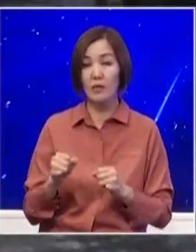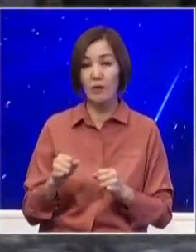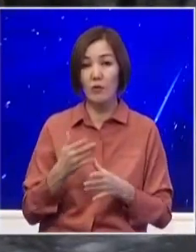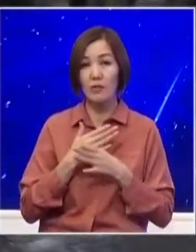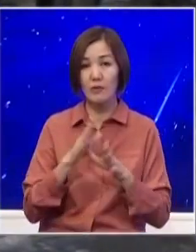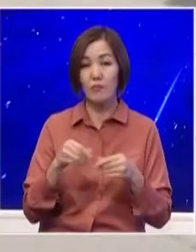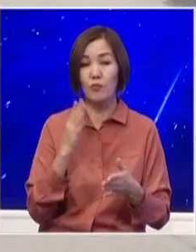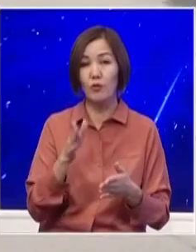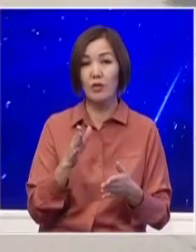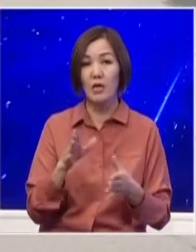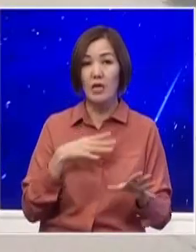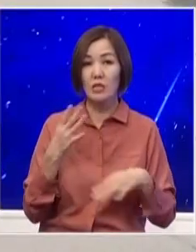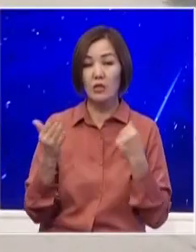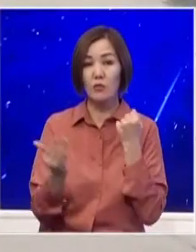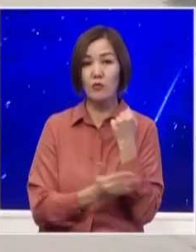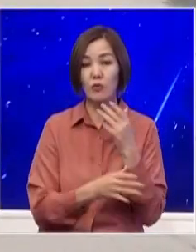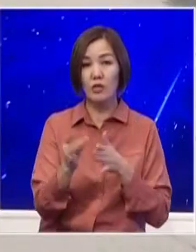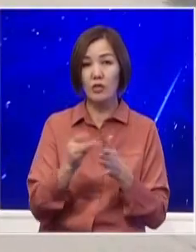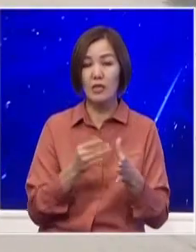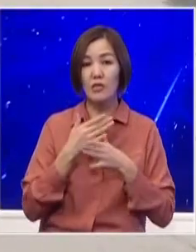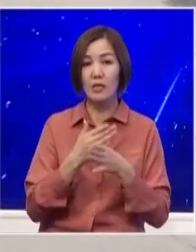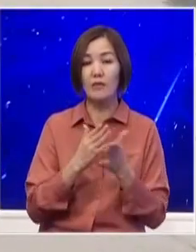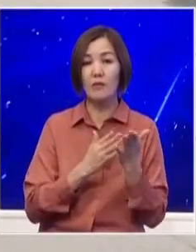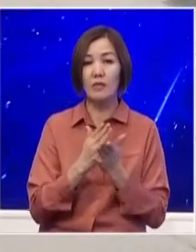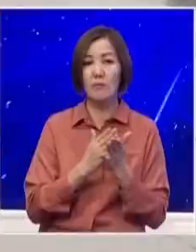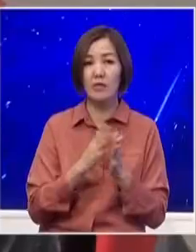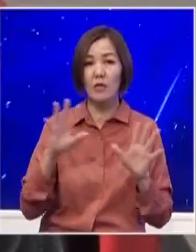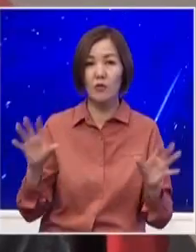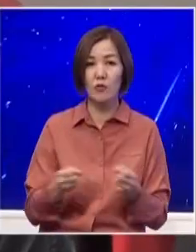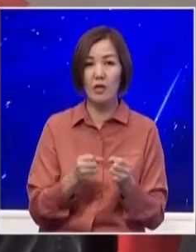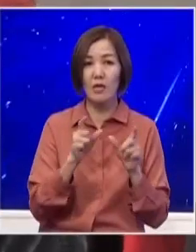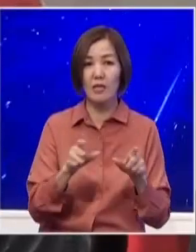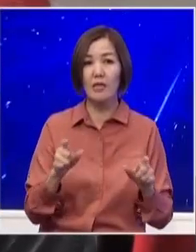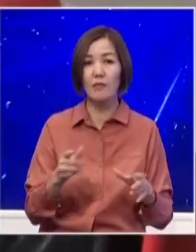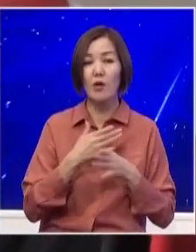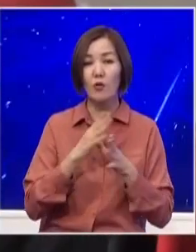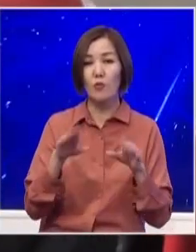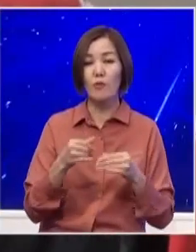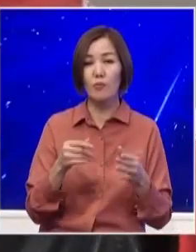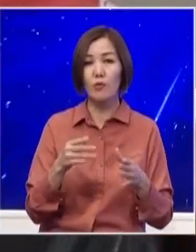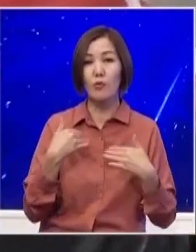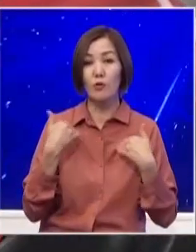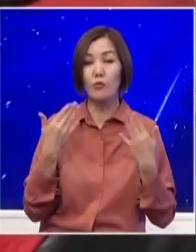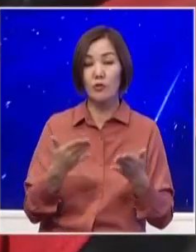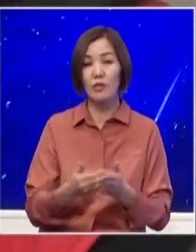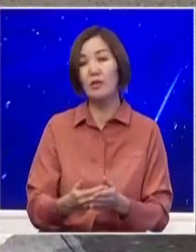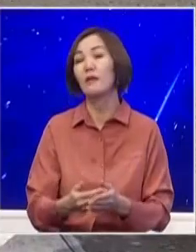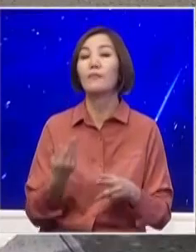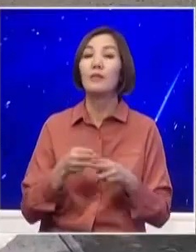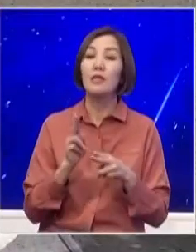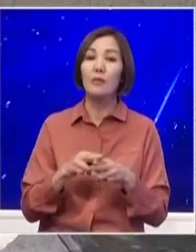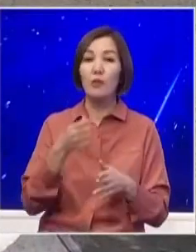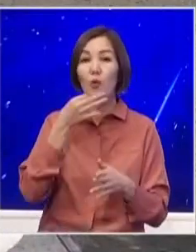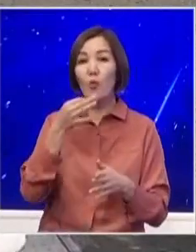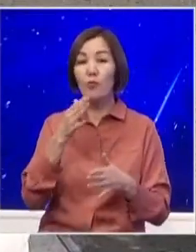сеп. Сондай ақ жаттығу соңында жедел жәрдем қызметкерлері құтқарылған адамдарға алғашқы көмек қалай жасалу керектігін көрсетті. Тіпті тәжірибе